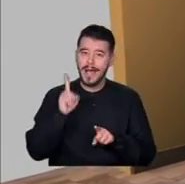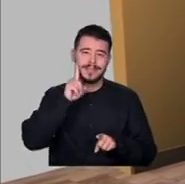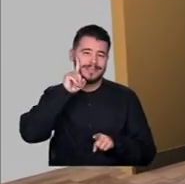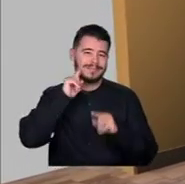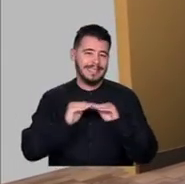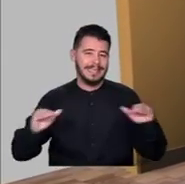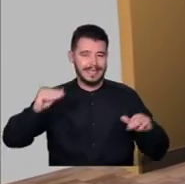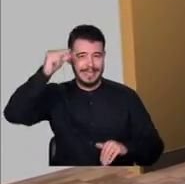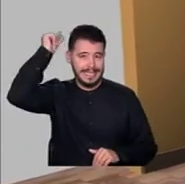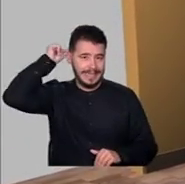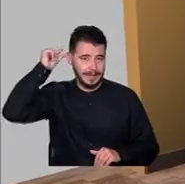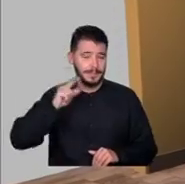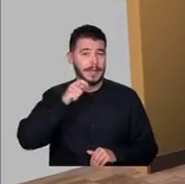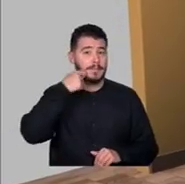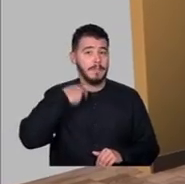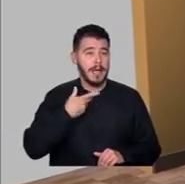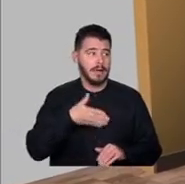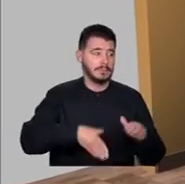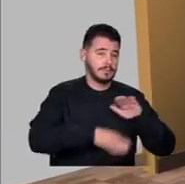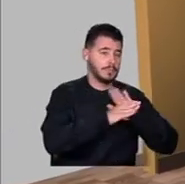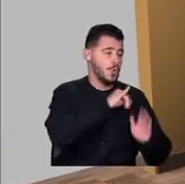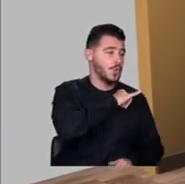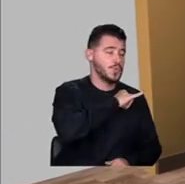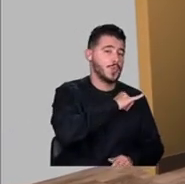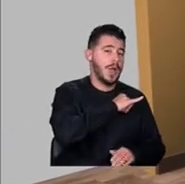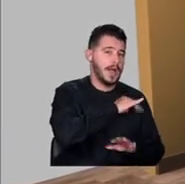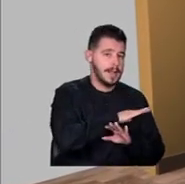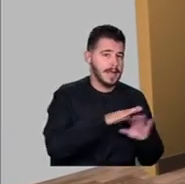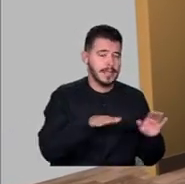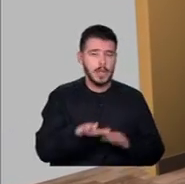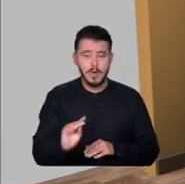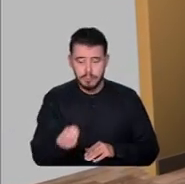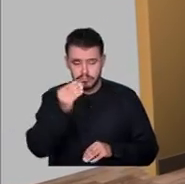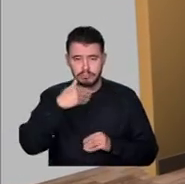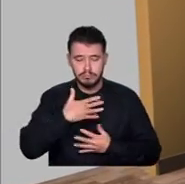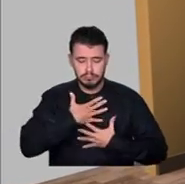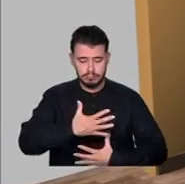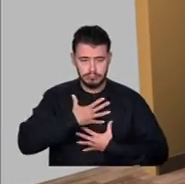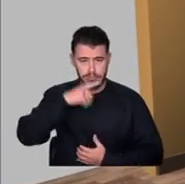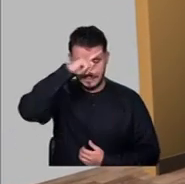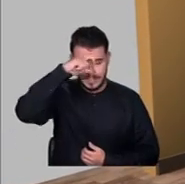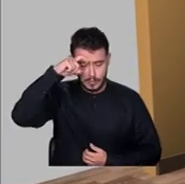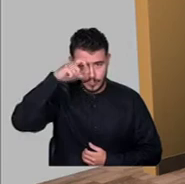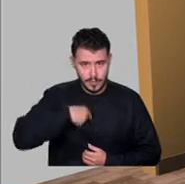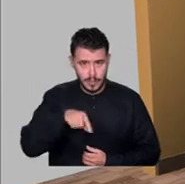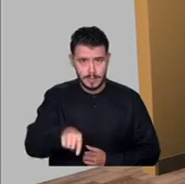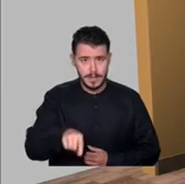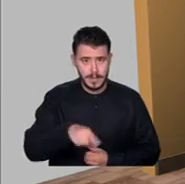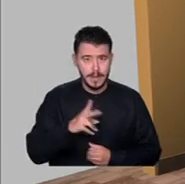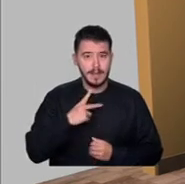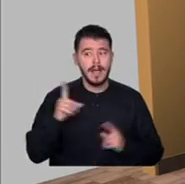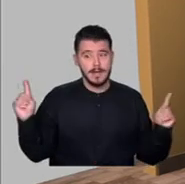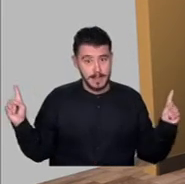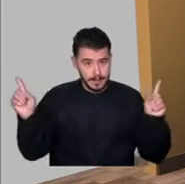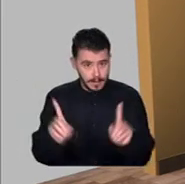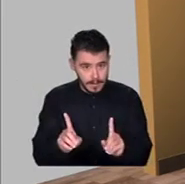Η μητέρα πηγαίνει για λίγο στην τουαλέτα, το παιδί αρχίζει να έχει μια δυσκολία στην αναπνοή, το αρπάζουν και η Ειρήνη και η μητέρα